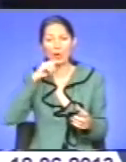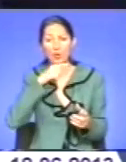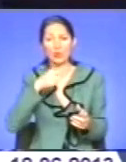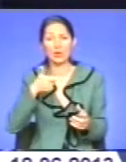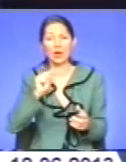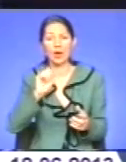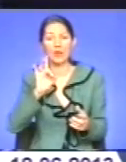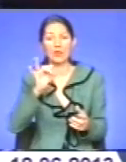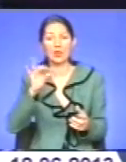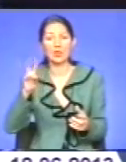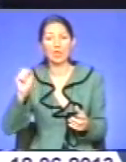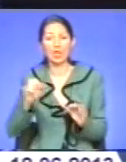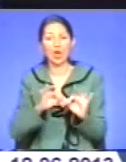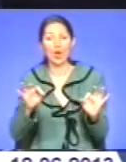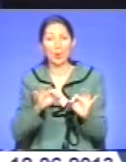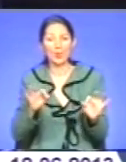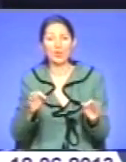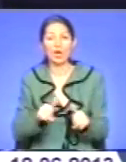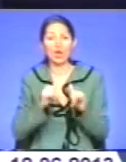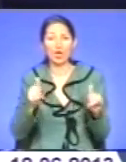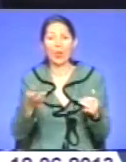у розширеному інтерв'ю у програмі «Що робити».